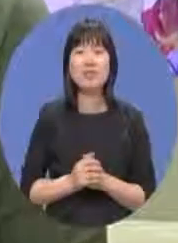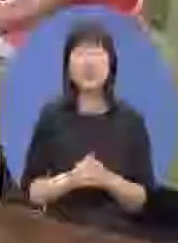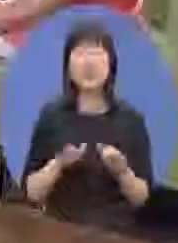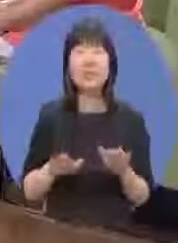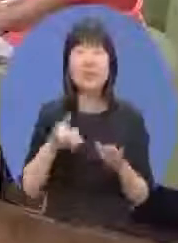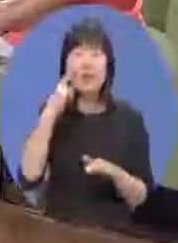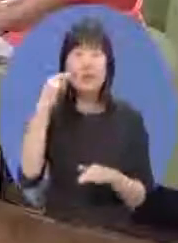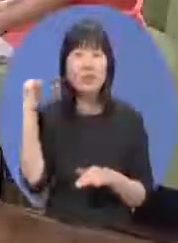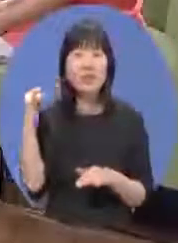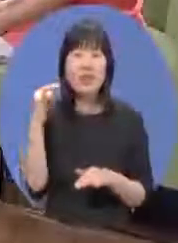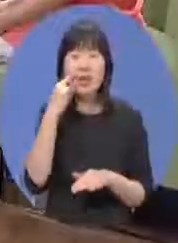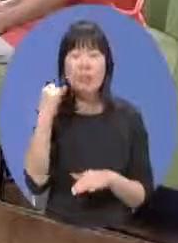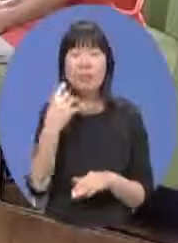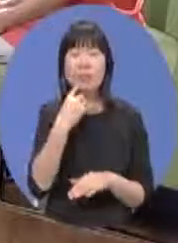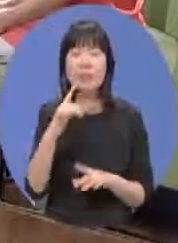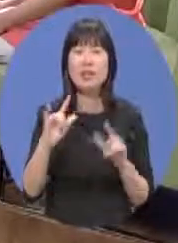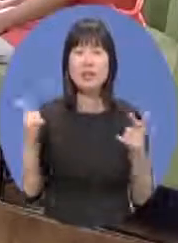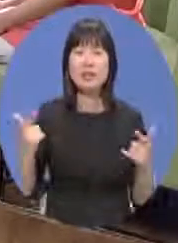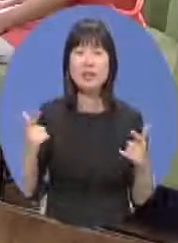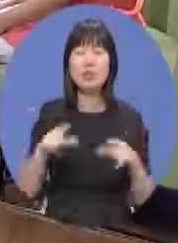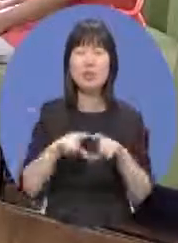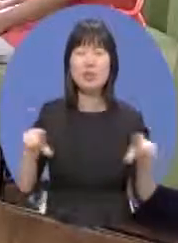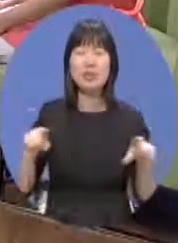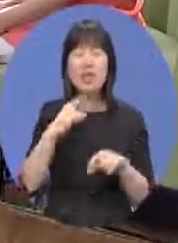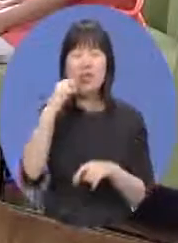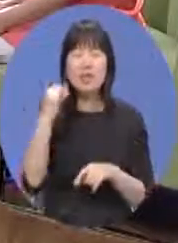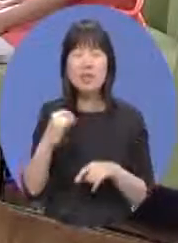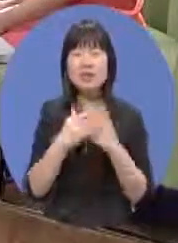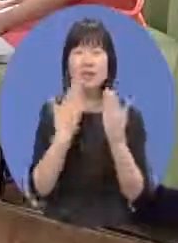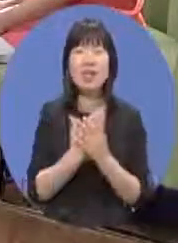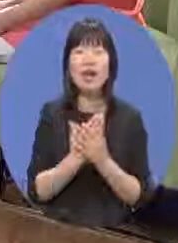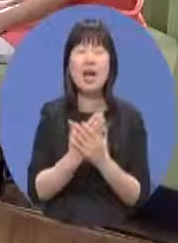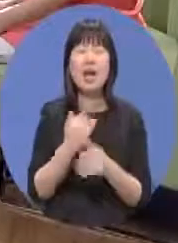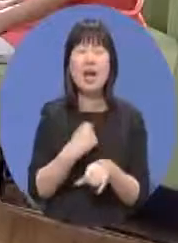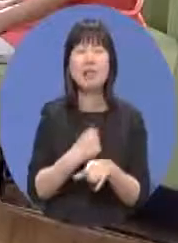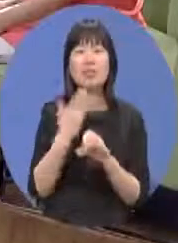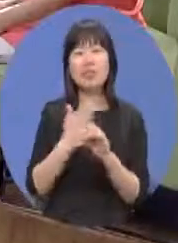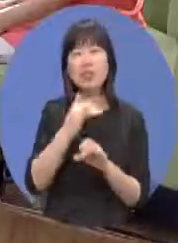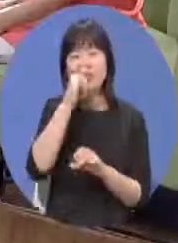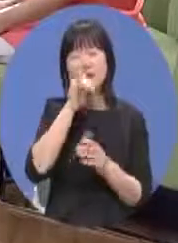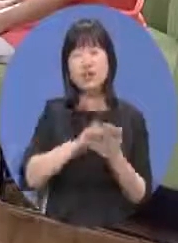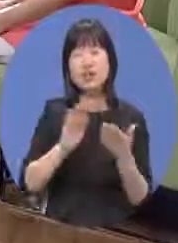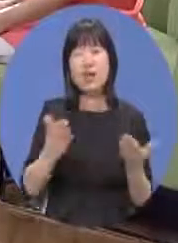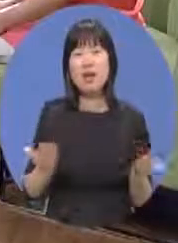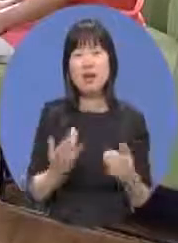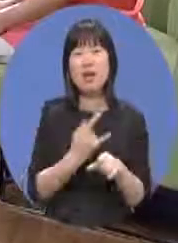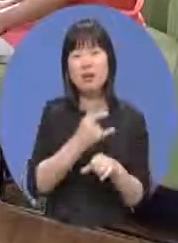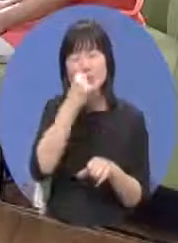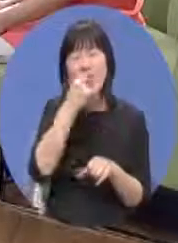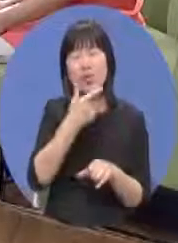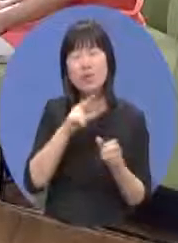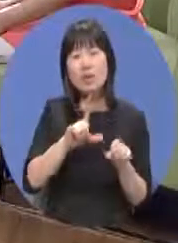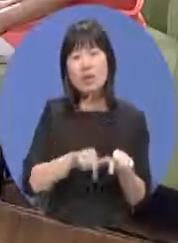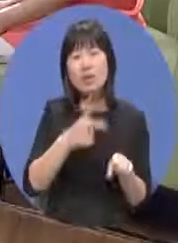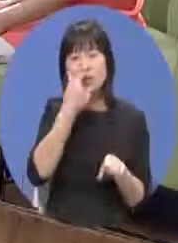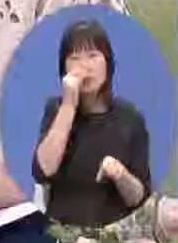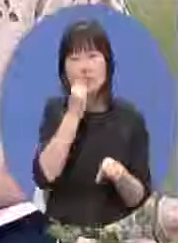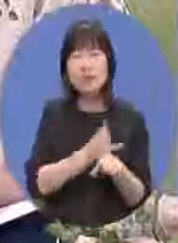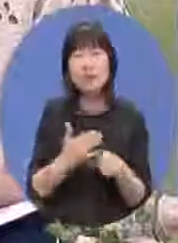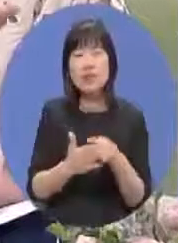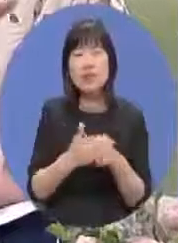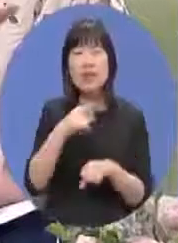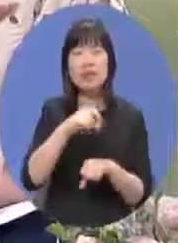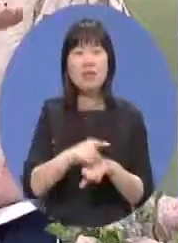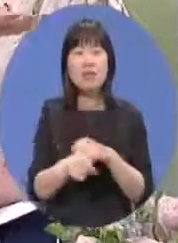사실 어머니뿐만 아니라 이렇게 일반적인 어머님들도 다 갖고 있는 고민이에요. 뭐 맞아요. 일을 하고 있다거나 시간이 부족해서 그리고 뭐